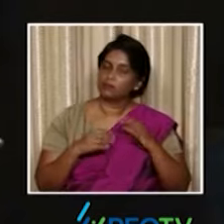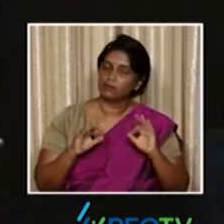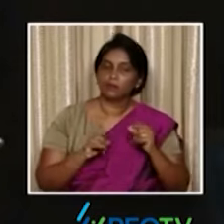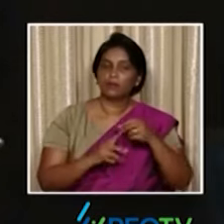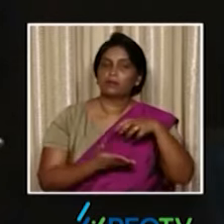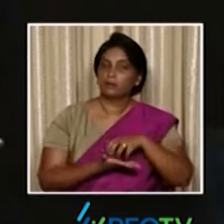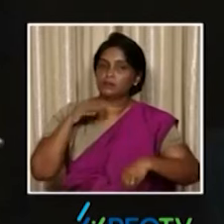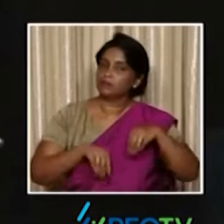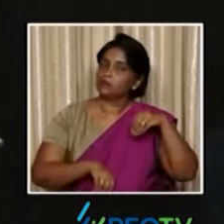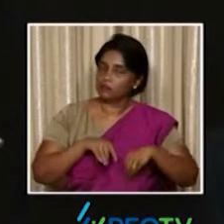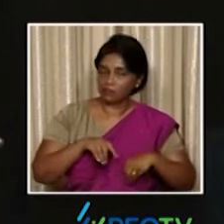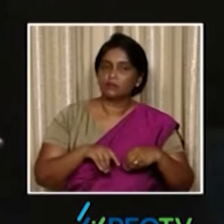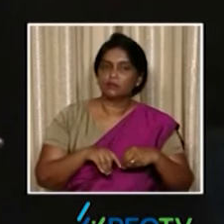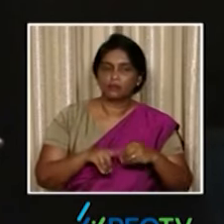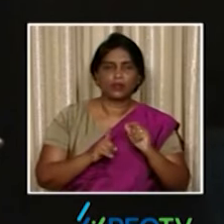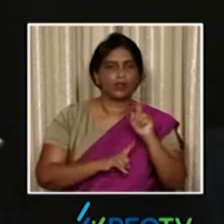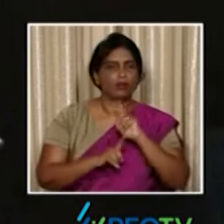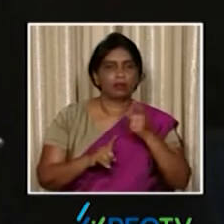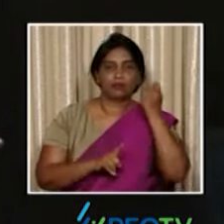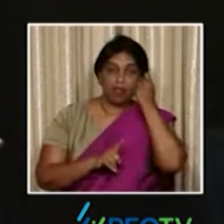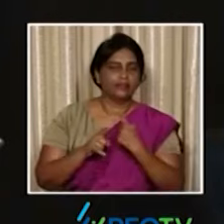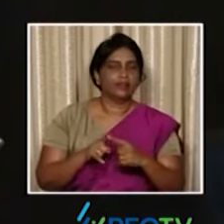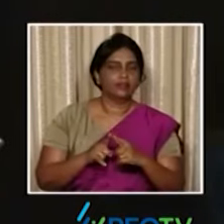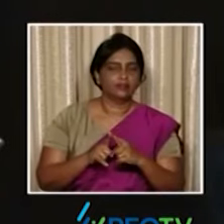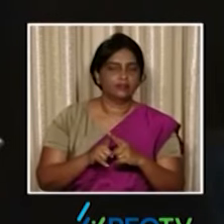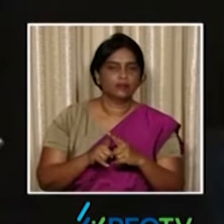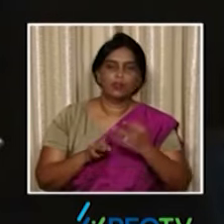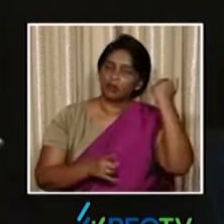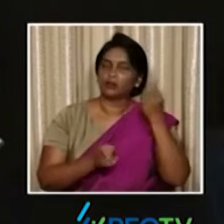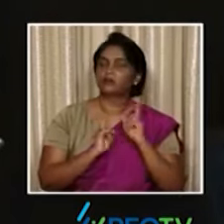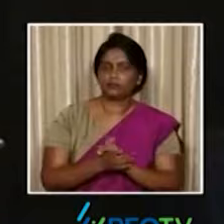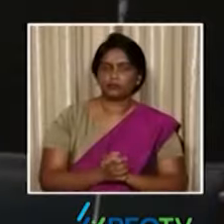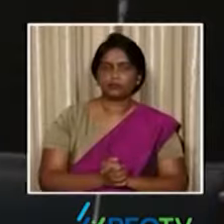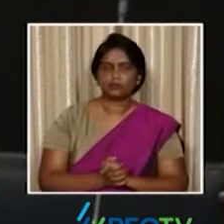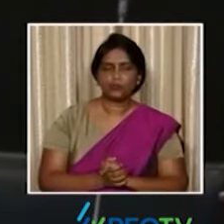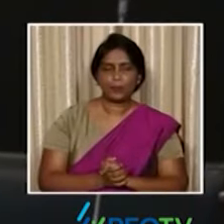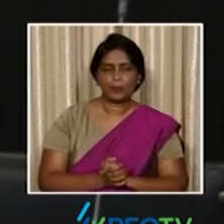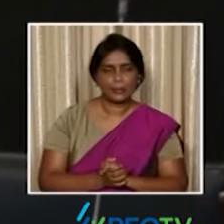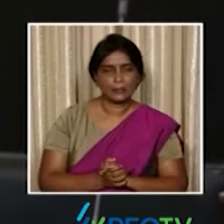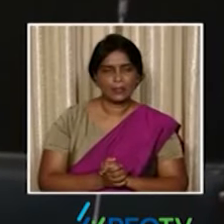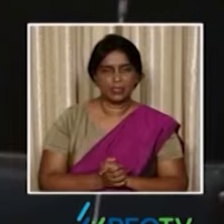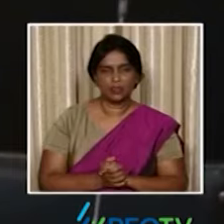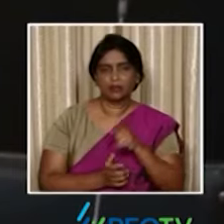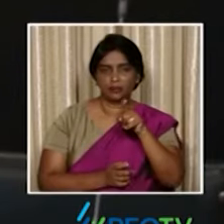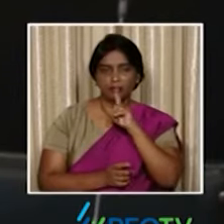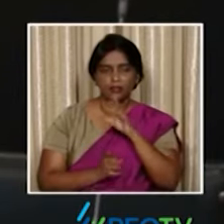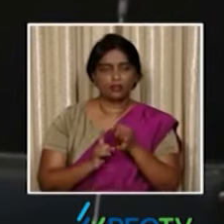පළාත් සභා මැතිවන්නේ සඳහා මං හිතන්නේ පාර්ලිමේන්තු යෝජනාවක් විතරයි ගේන්න තියෙන්නේ. පරණ ක්‍රමයටම ඡන්දෙ තියෙන ප්‍රශ්නේ තියෙන ඔබතුමාවක අර